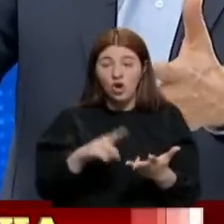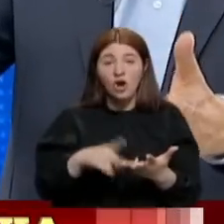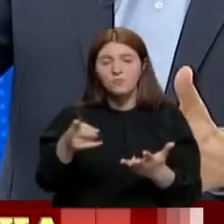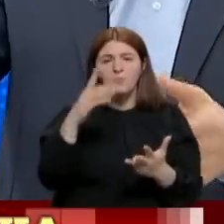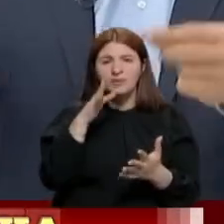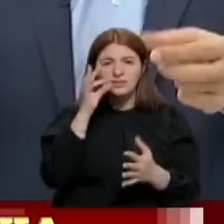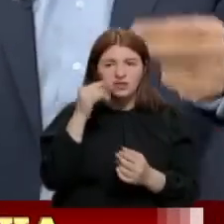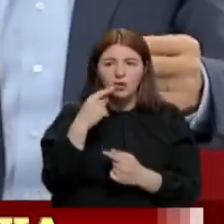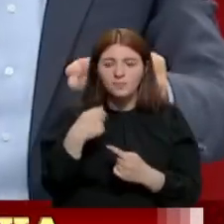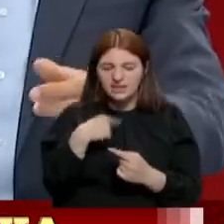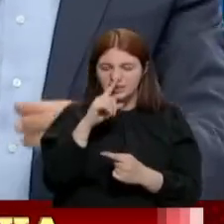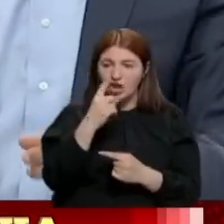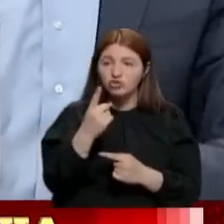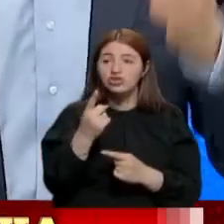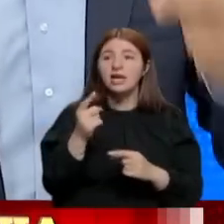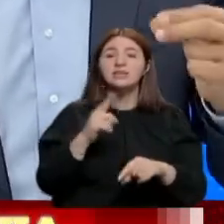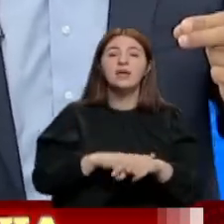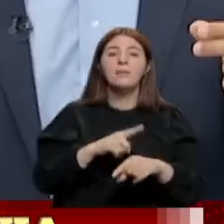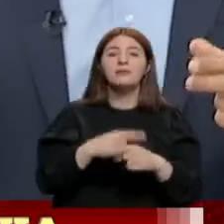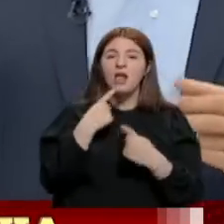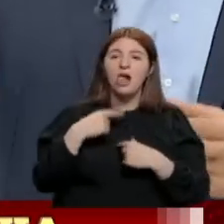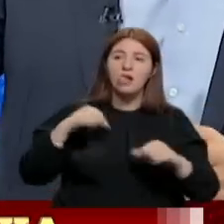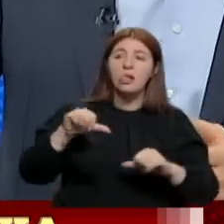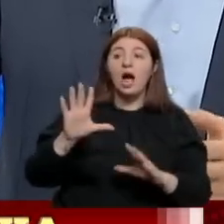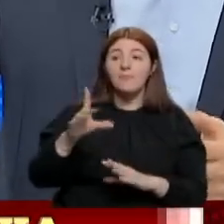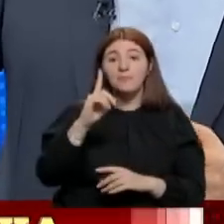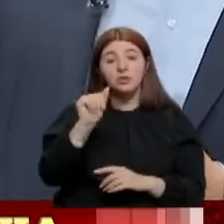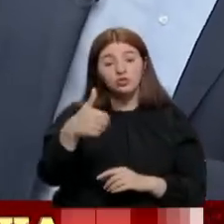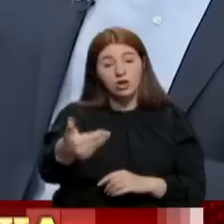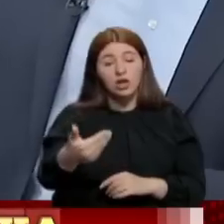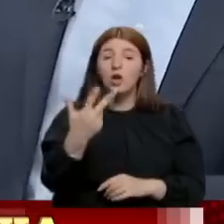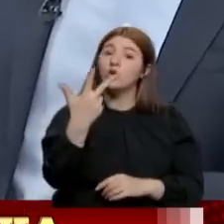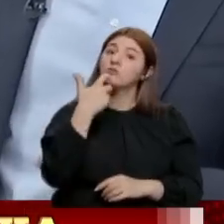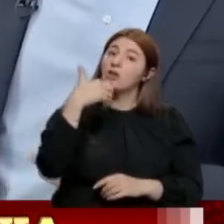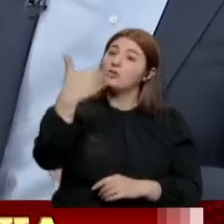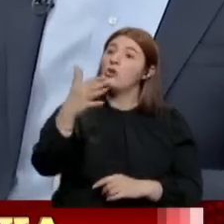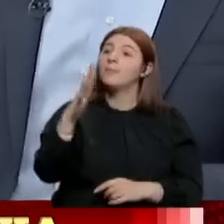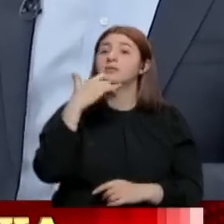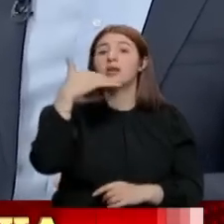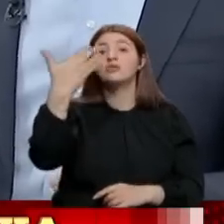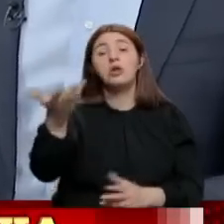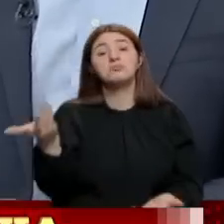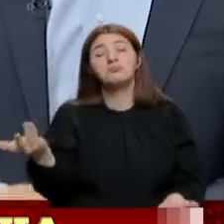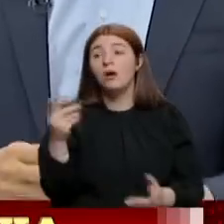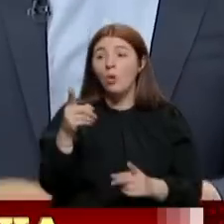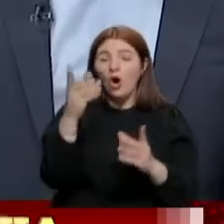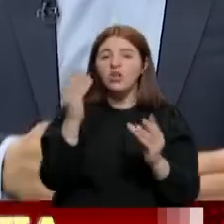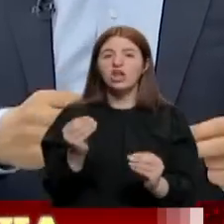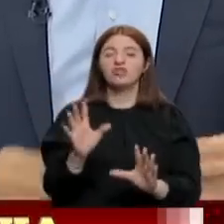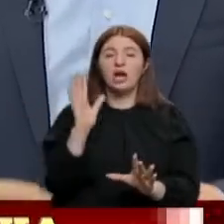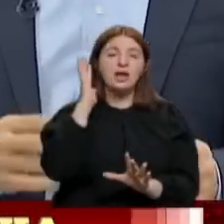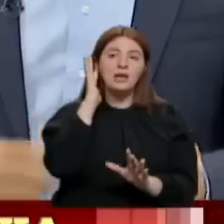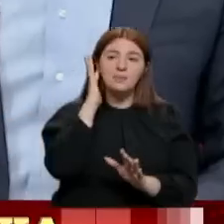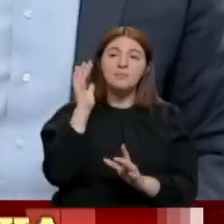insanları bunu söylüyor. Yani bize yalnızca zamanını söyleyemiyorlar. Ama bir gün sonra, ama 3 yıl sonra, ama 5 yıl sonra bu olacak. Bir daha